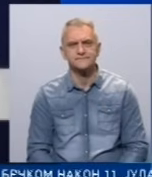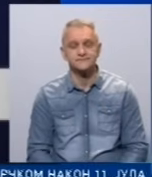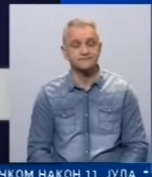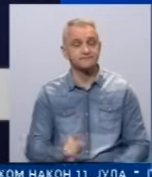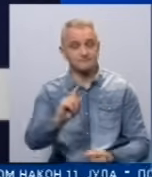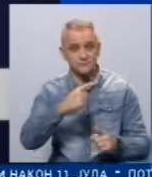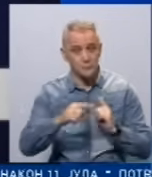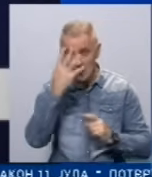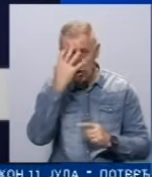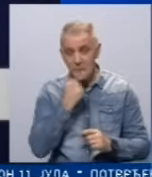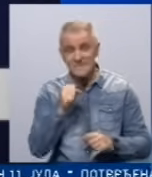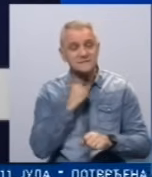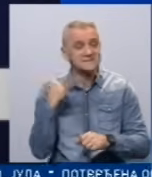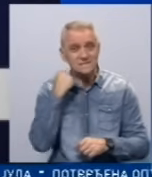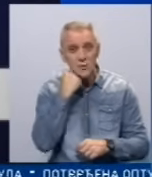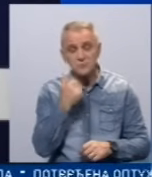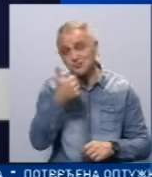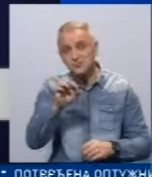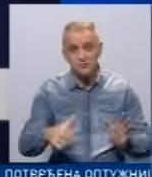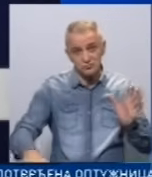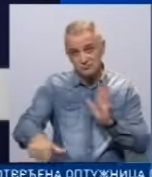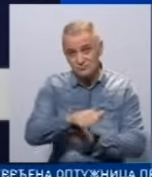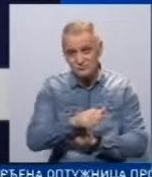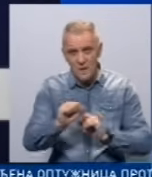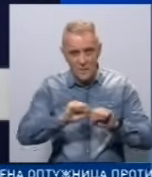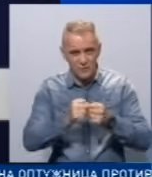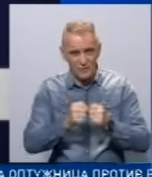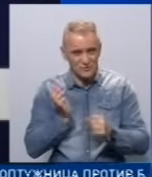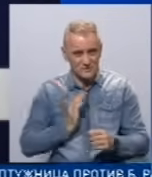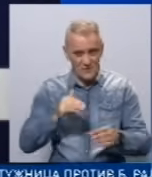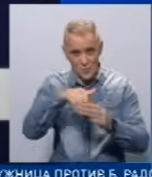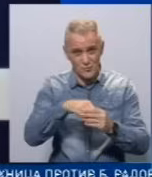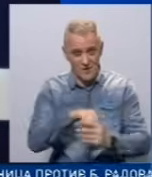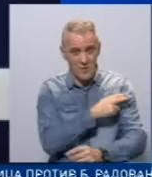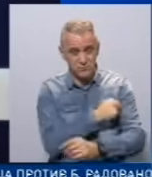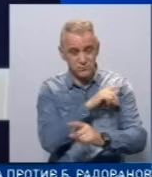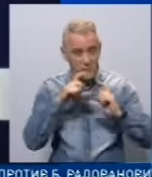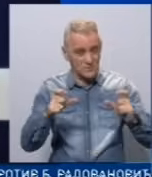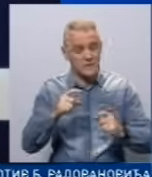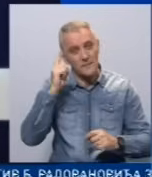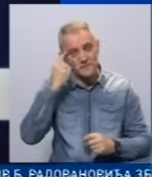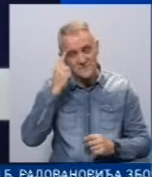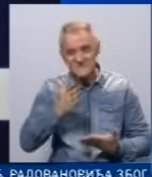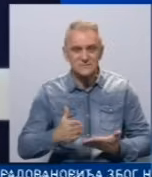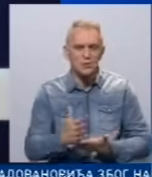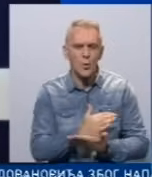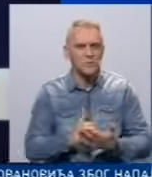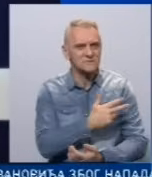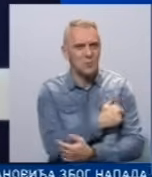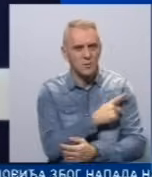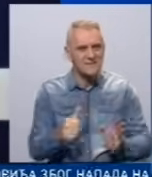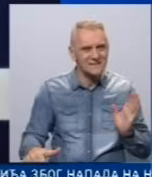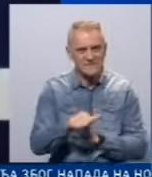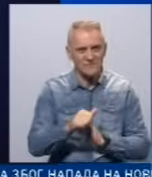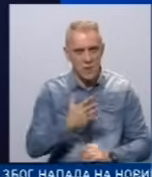Budući da se Hamasovi teroristi vjerojatno skrivaju iza ozlijeđenih civila unutar bolnice Naser i čini se da su koristili bolnicu za